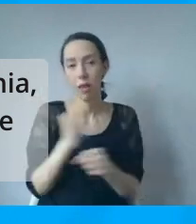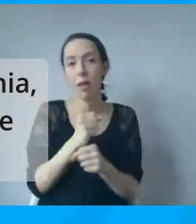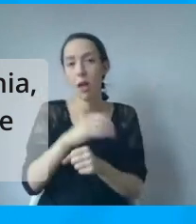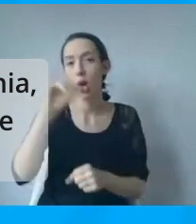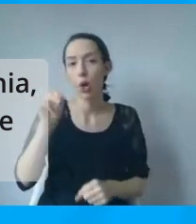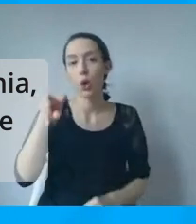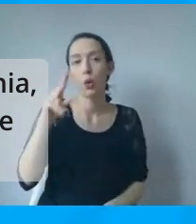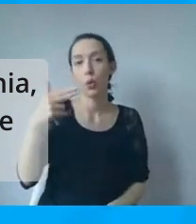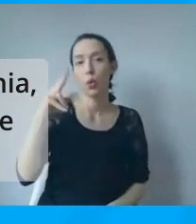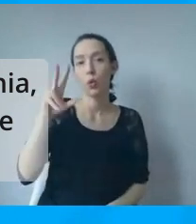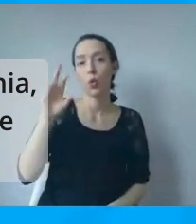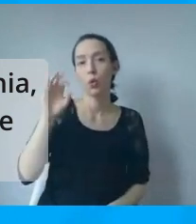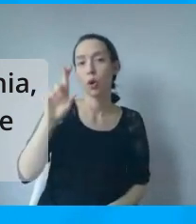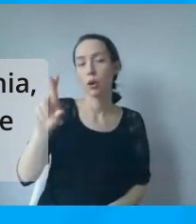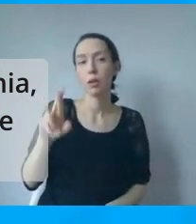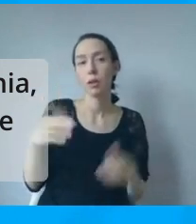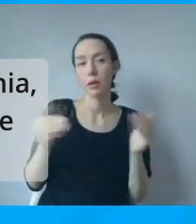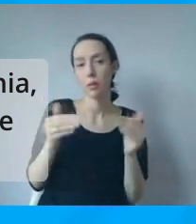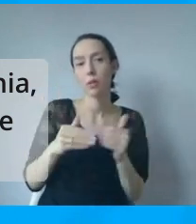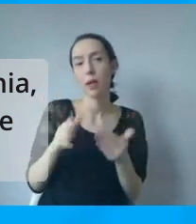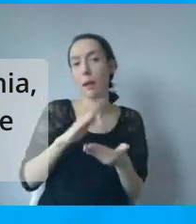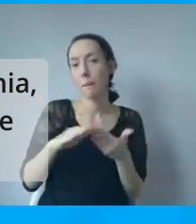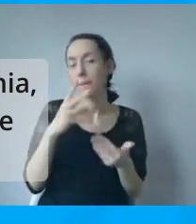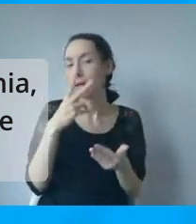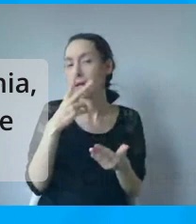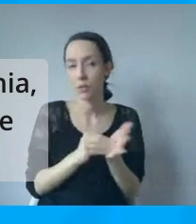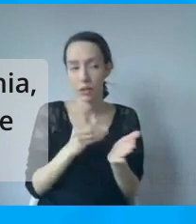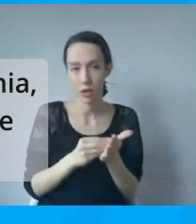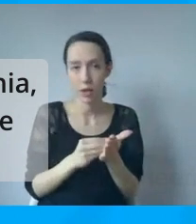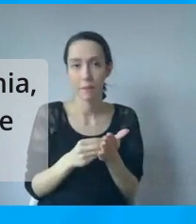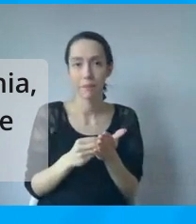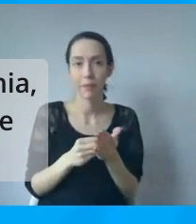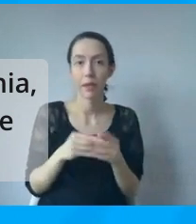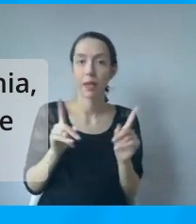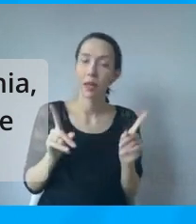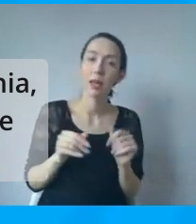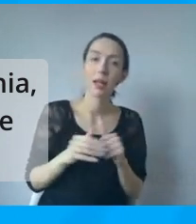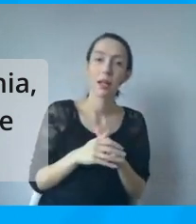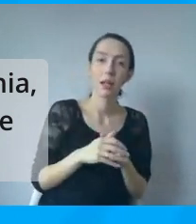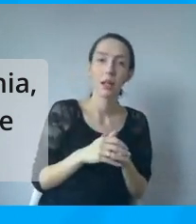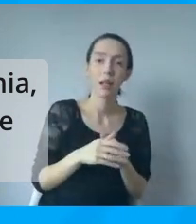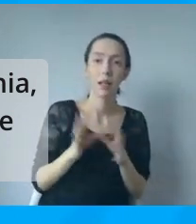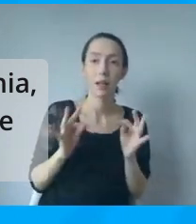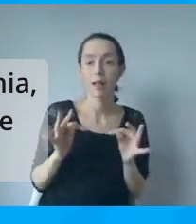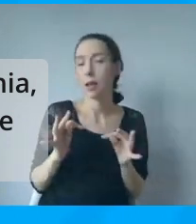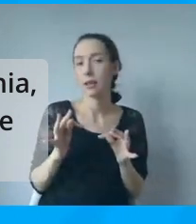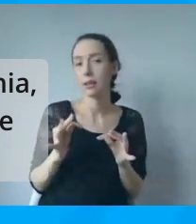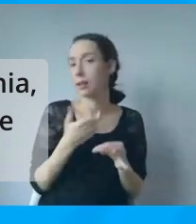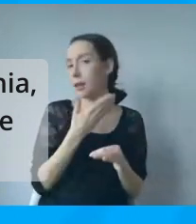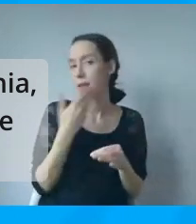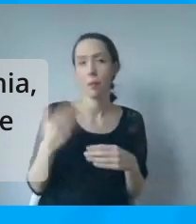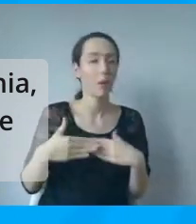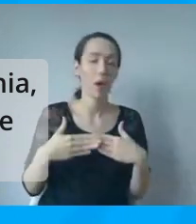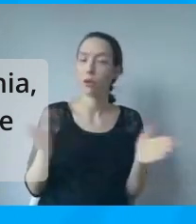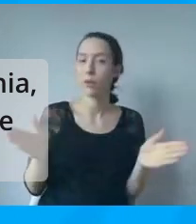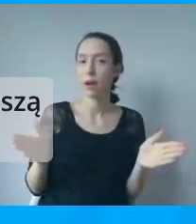zatrudnić bez doświadczenia. Natomiast proszę, że akurat na tą rolę teraz nie mieliśmy otwartej rekrutacji, ale ona